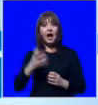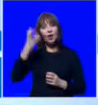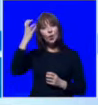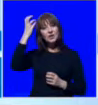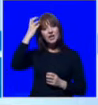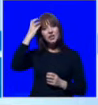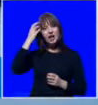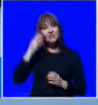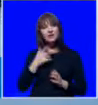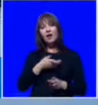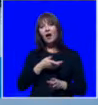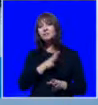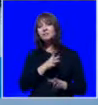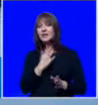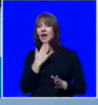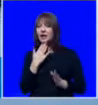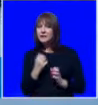въгъла?